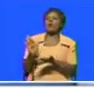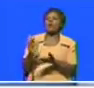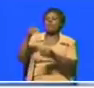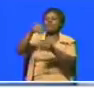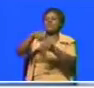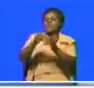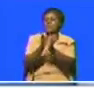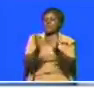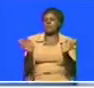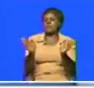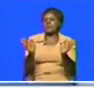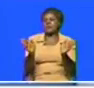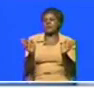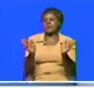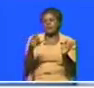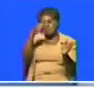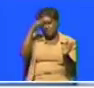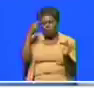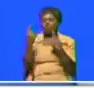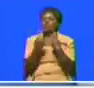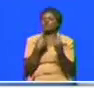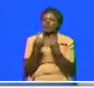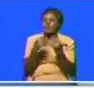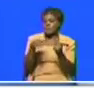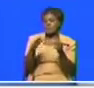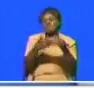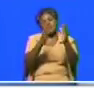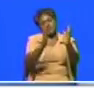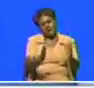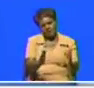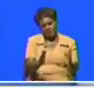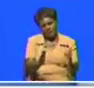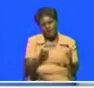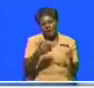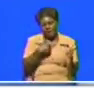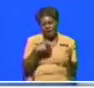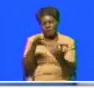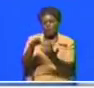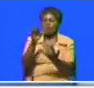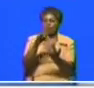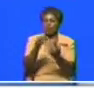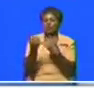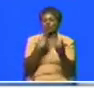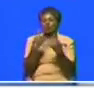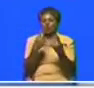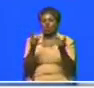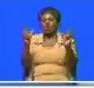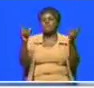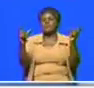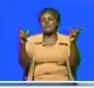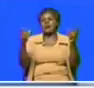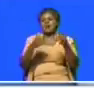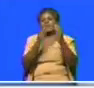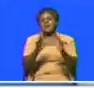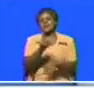wananchi. Na ni kwa sababu tu ya yale matamshi. Manake yeye ni kiongozi ambaye ana nafasi ya kuzungumza mbele ya vyombo vya habari. Na viongozi